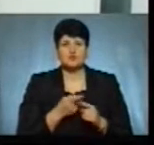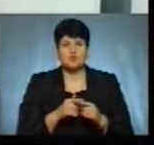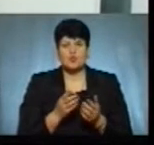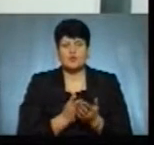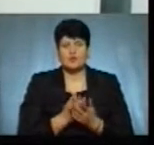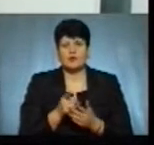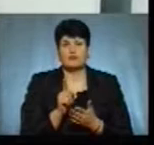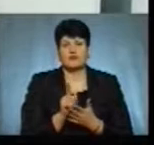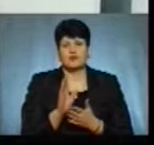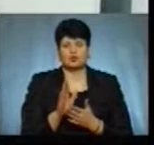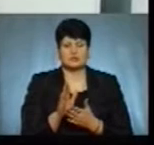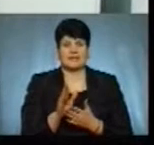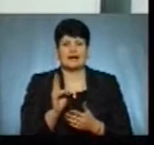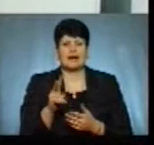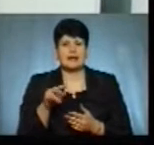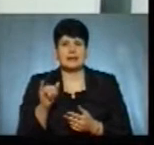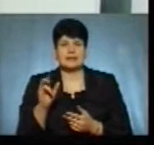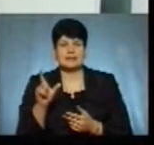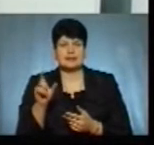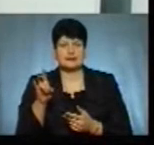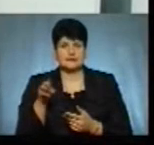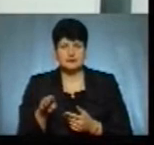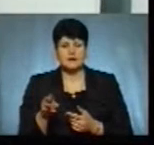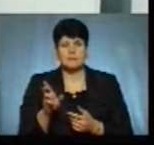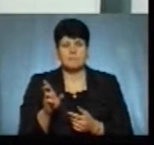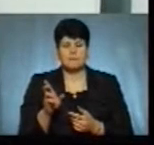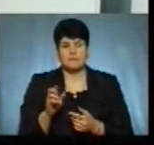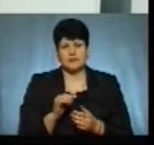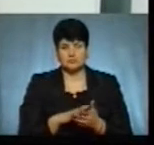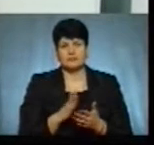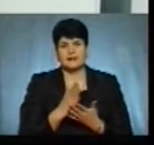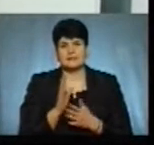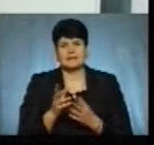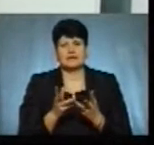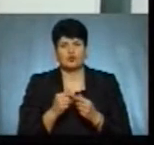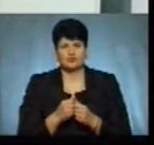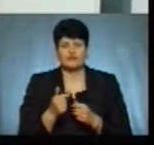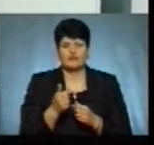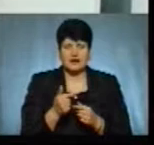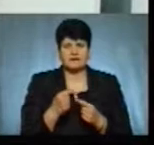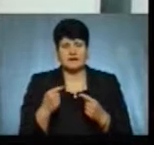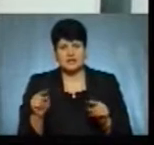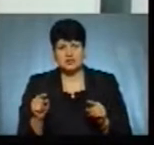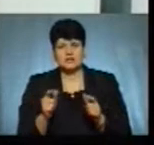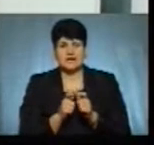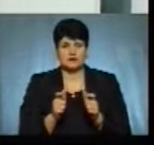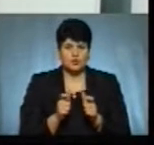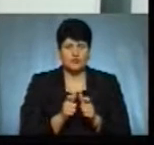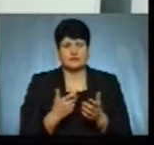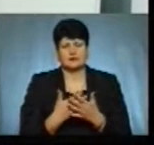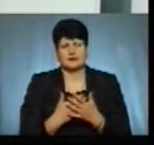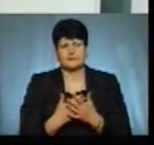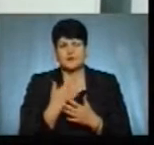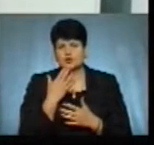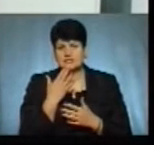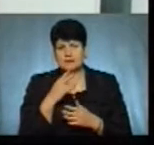бути клієнтом цього банку. Ви маєте мати рахунок в гривні і в інших валютах, відповідно, чи картковий, чи віртуальну карточку в іноземних